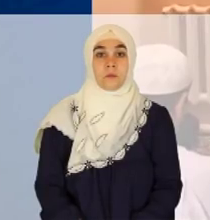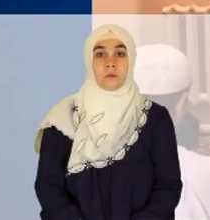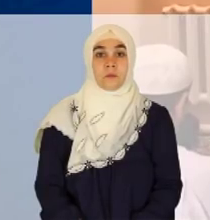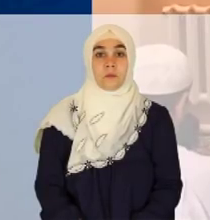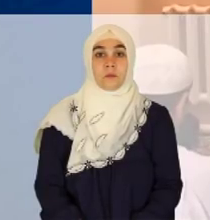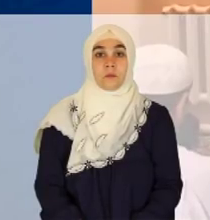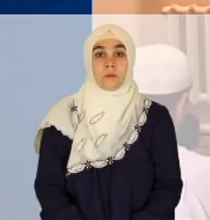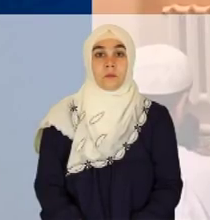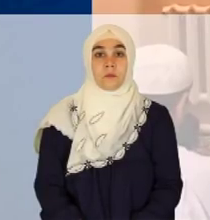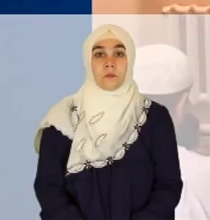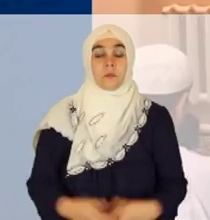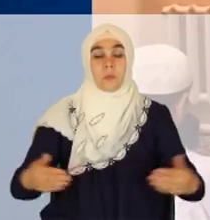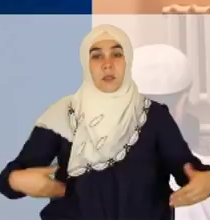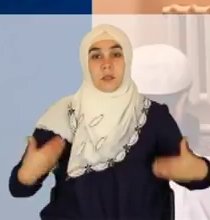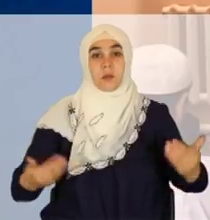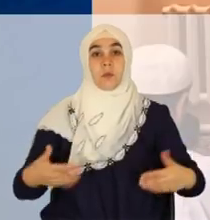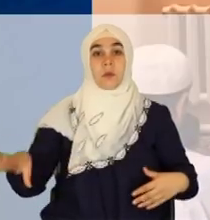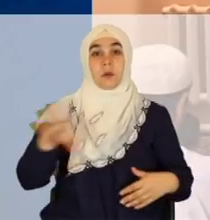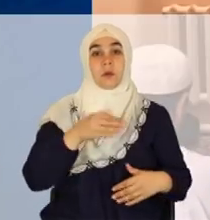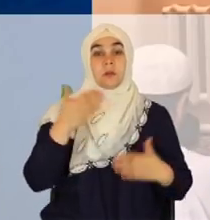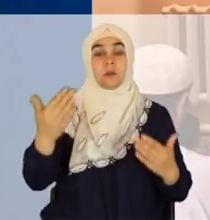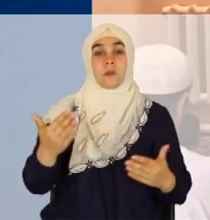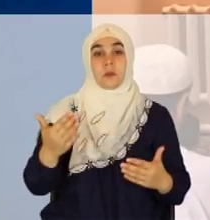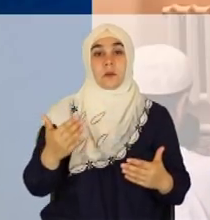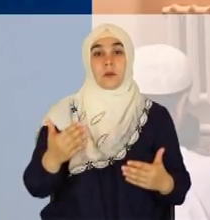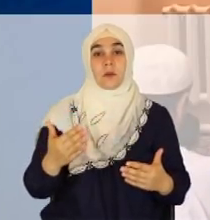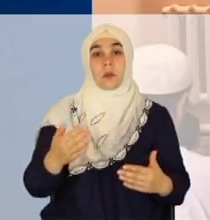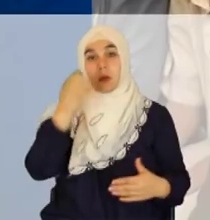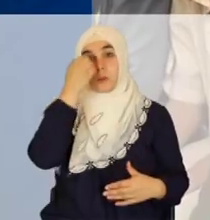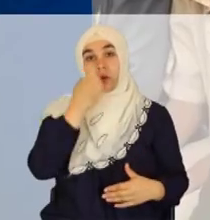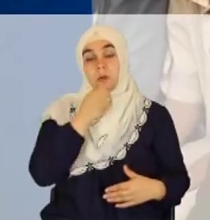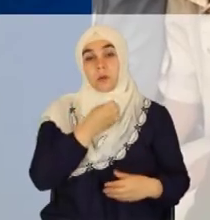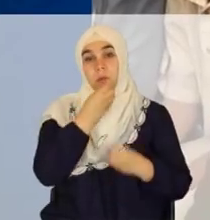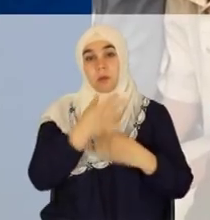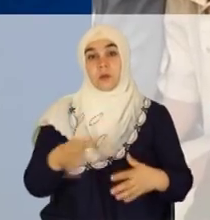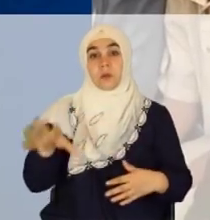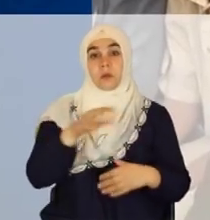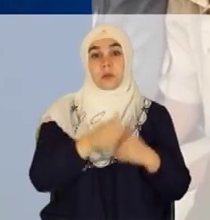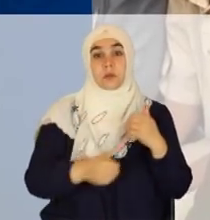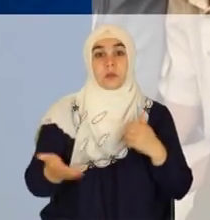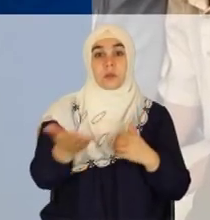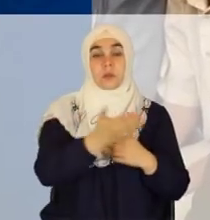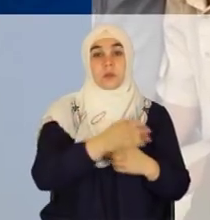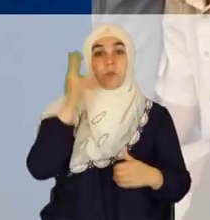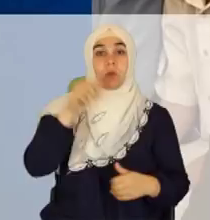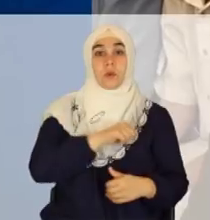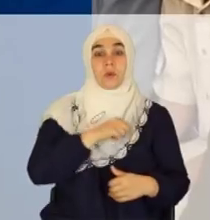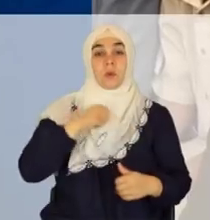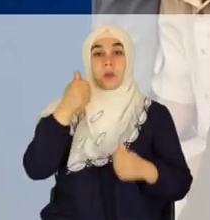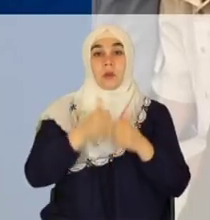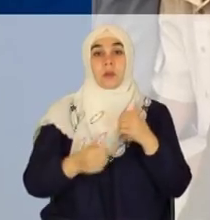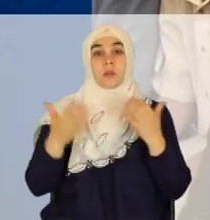rahimin. Assalomu alaykum wa rahmatullohi wa barakatuh. Allah subhanahu